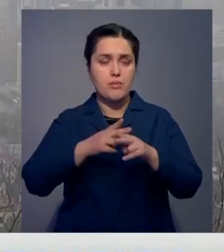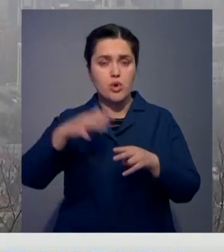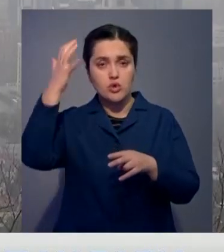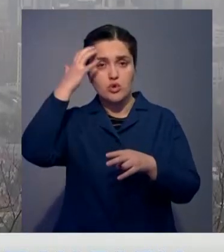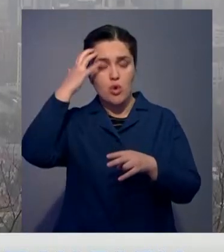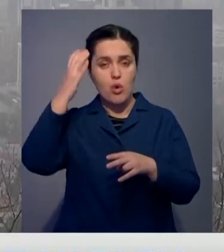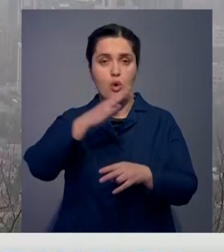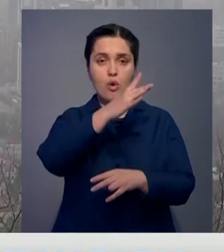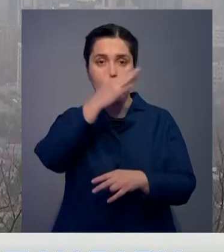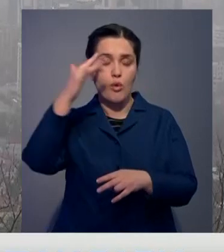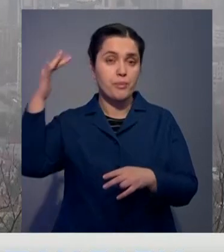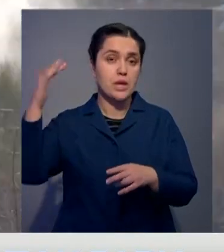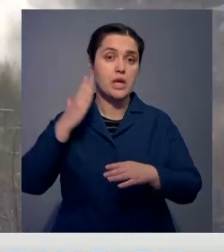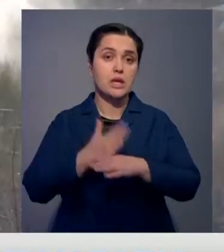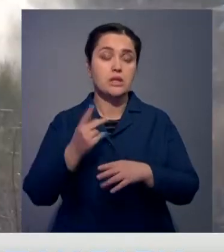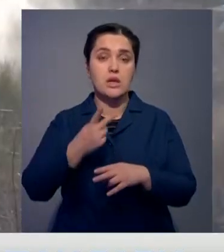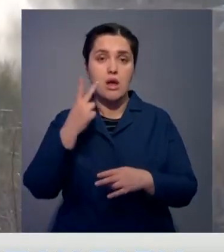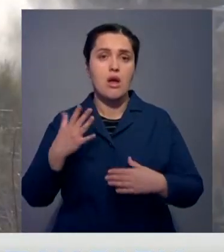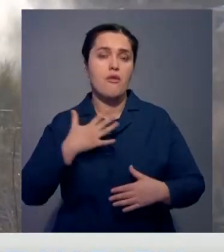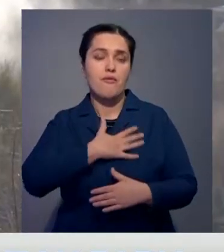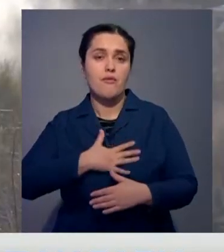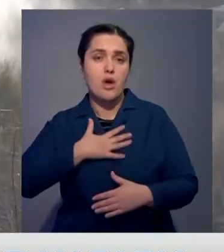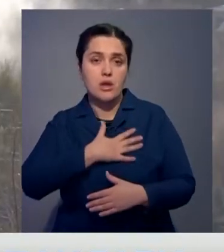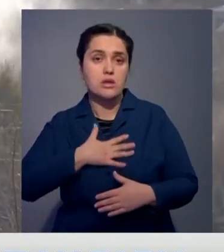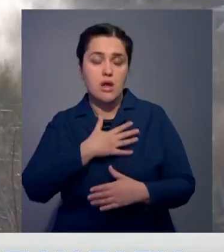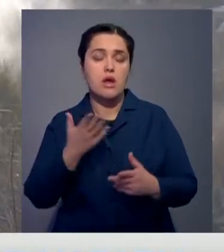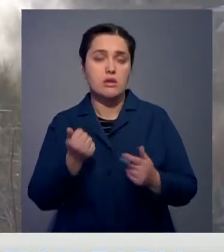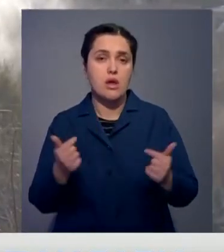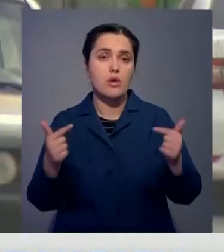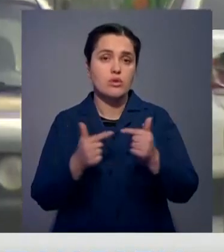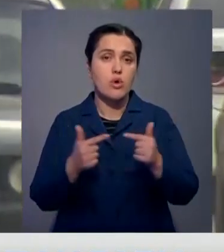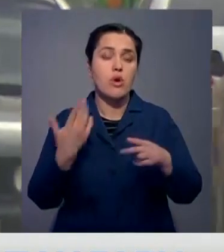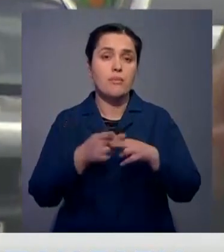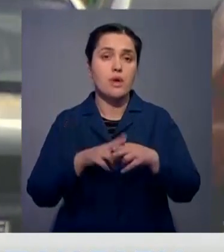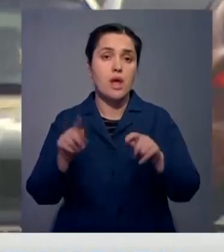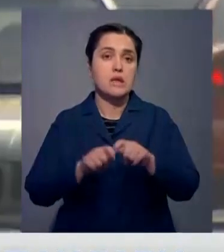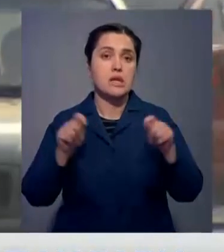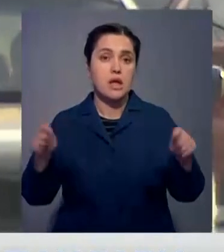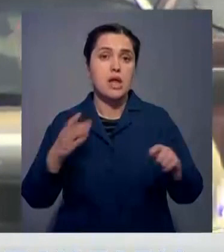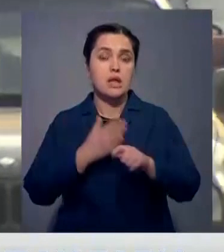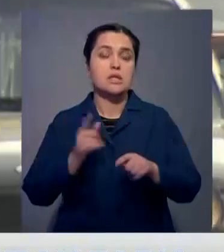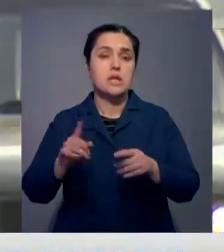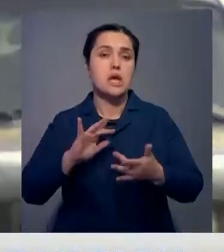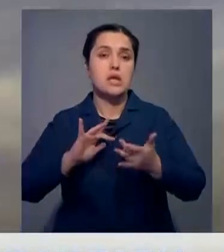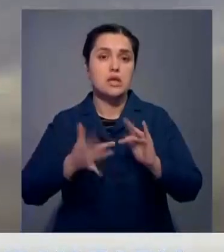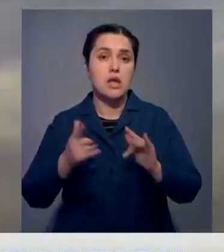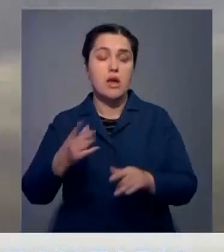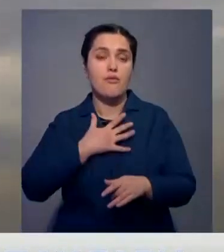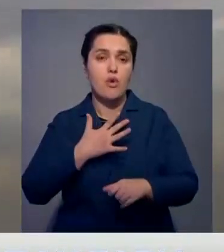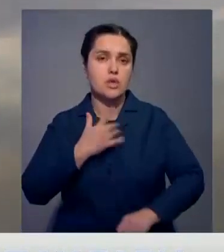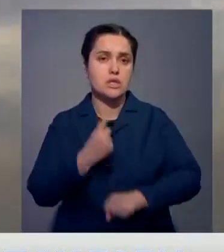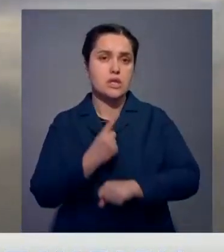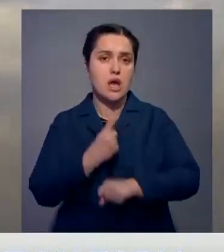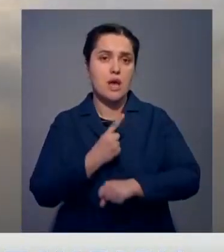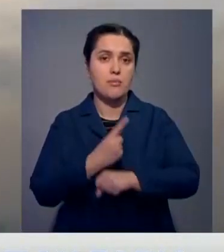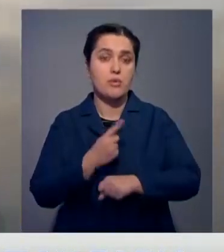тоже добавило ужаса. Горожане волнуются не зря, говорит экоактивист и создатель портала Павел Александров. Таким воздухом дышать нельзя, но